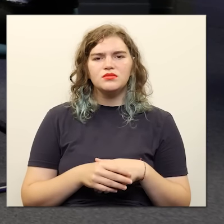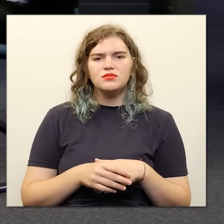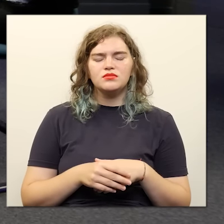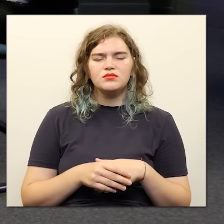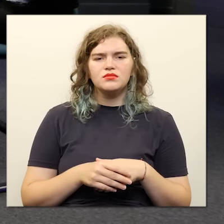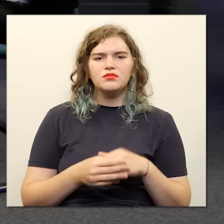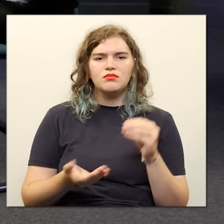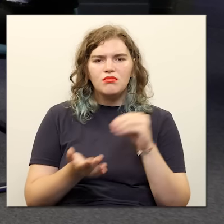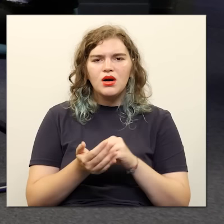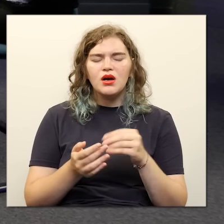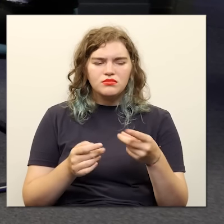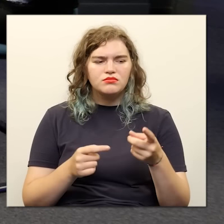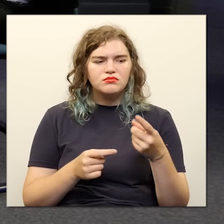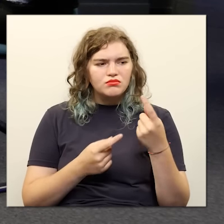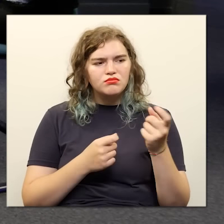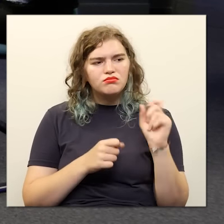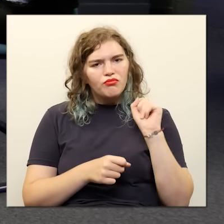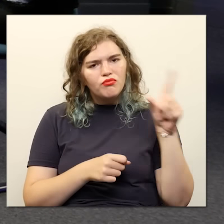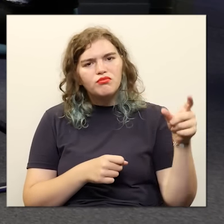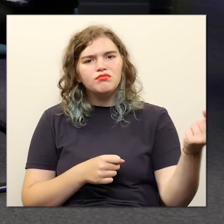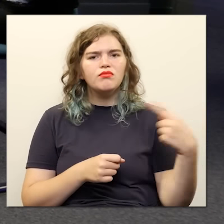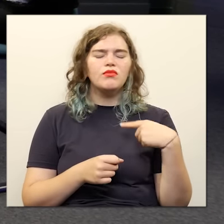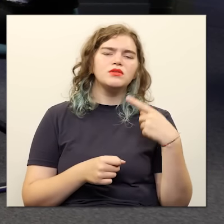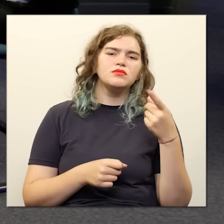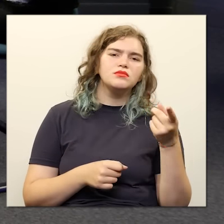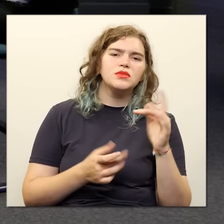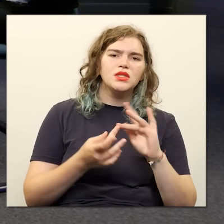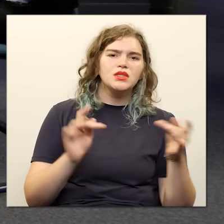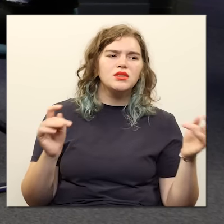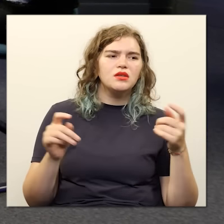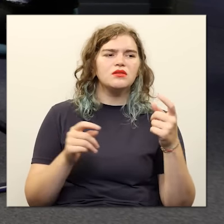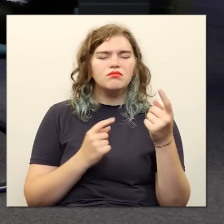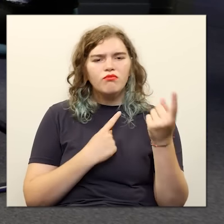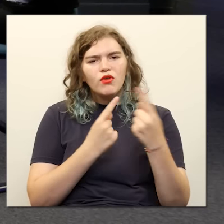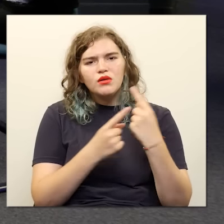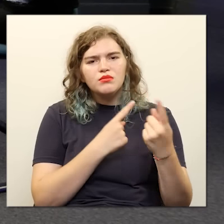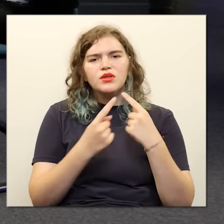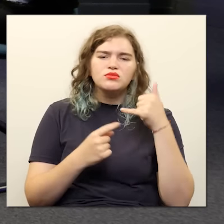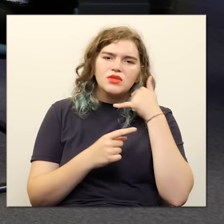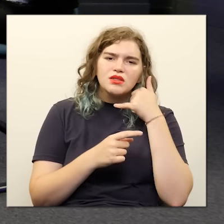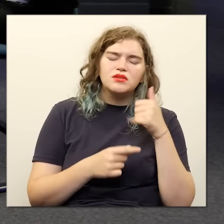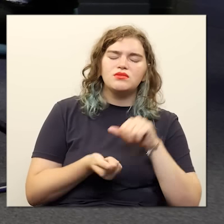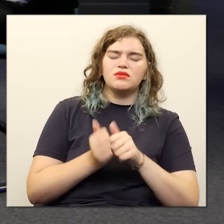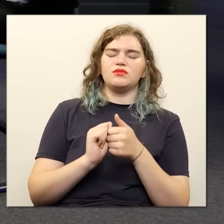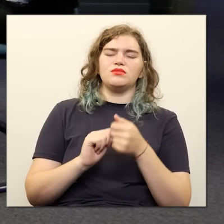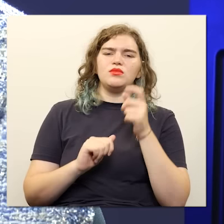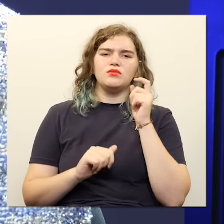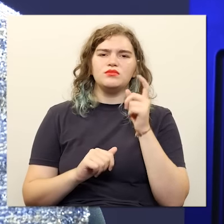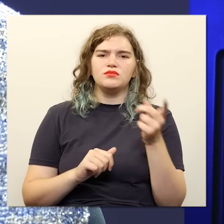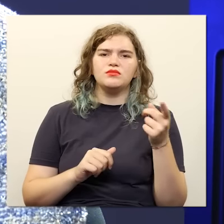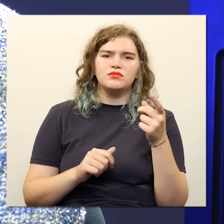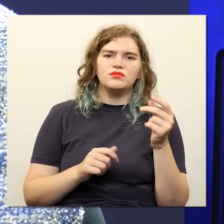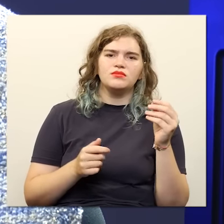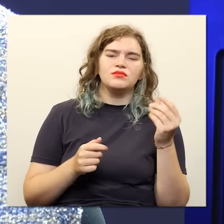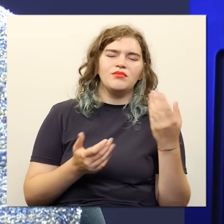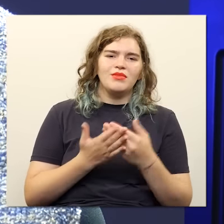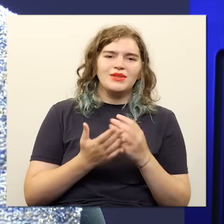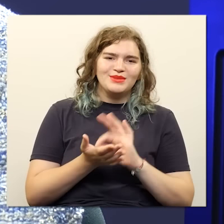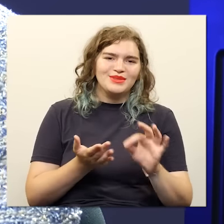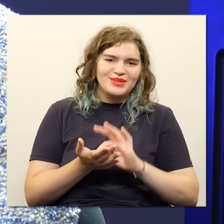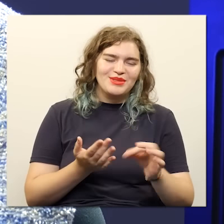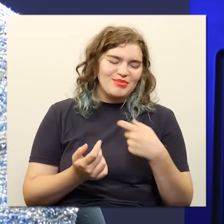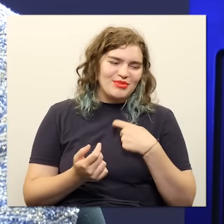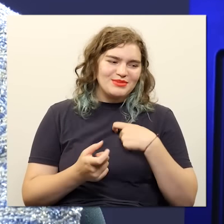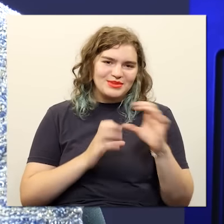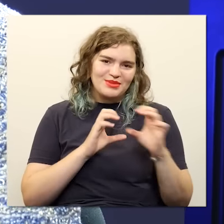se mai ține corespondență cu ea pe internet, la telefoane. I-a învățat să scrie?